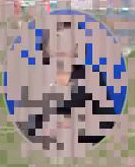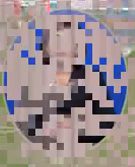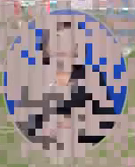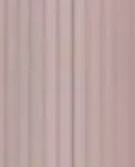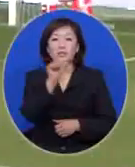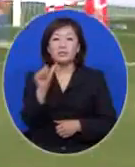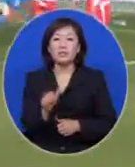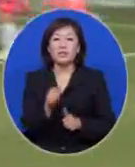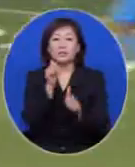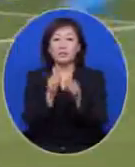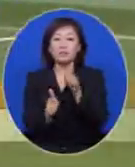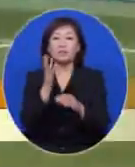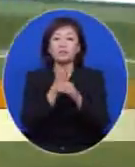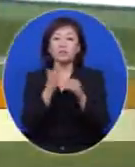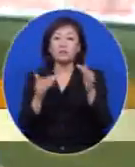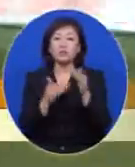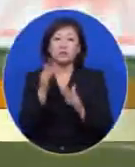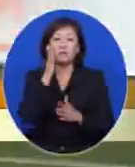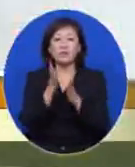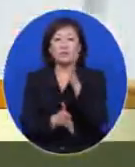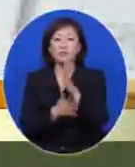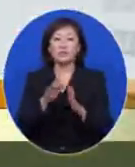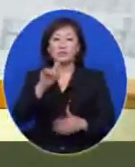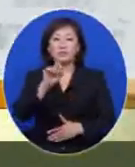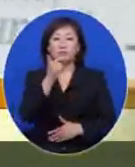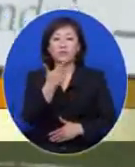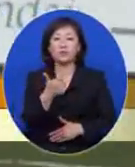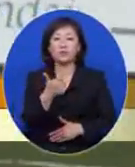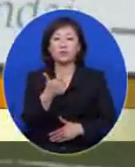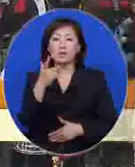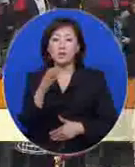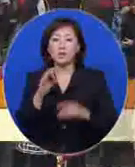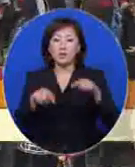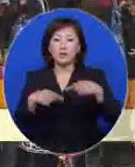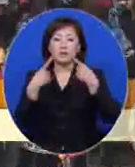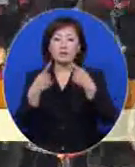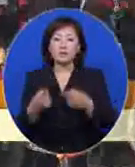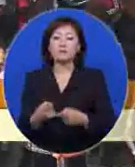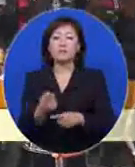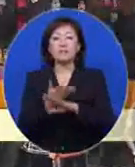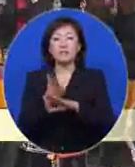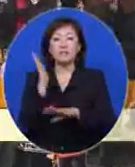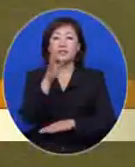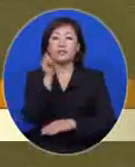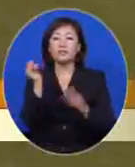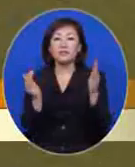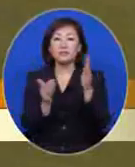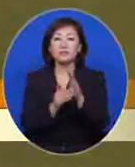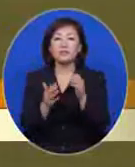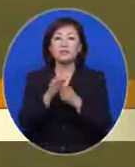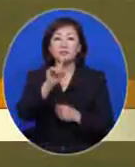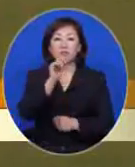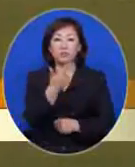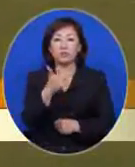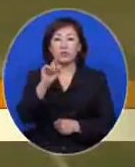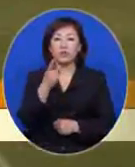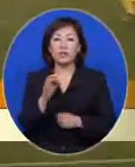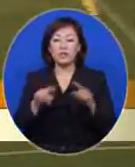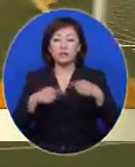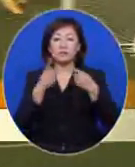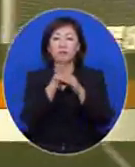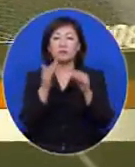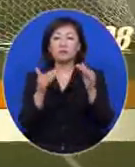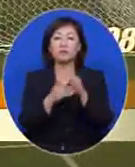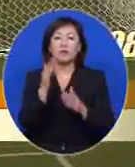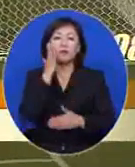아시안 챔피언스리그에서 울산의 16강 진출 의미는 남다릅니다. 올 시즌 챔피언스리그 16강에 진출한 팀은